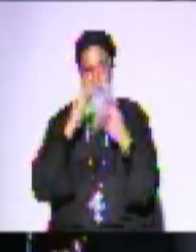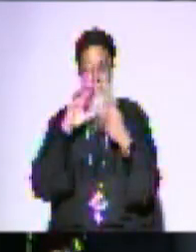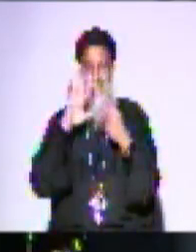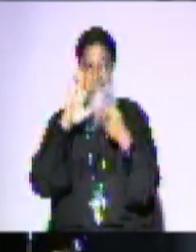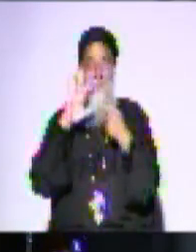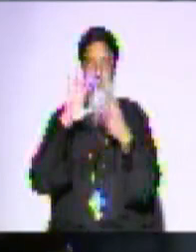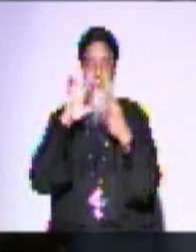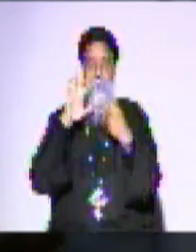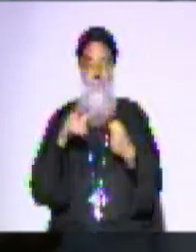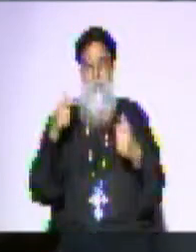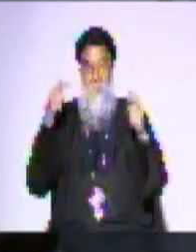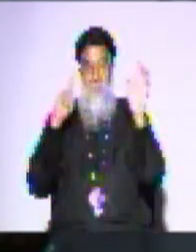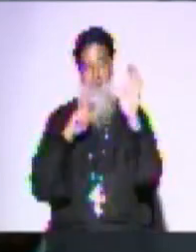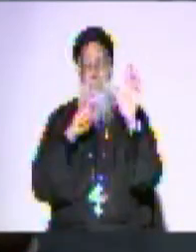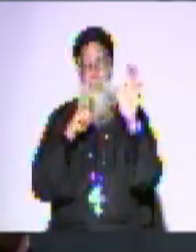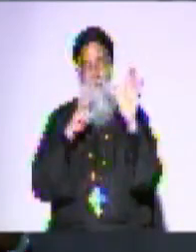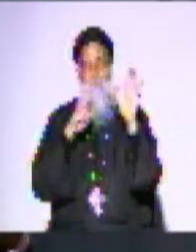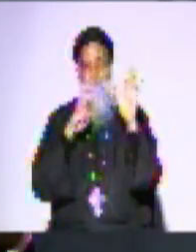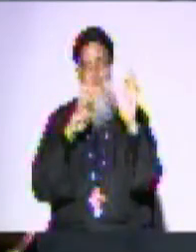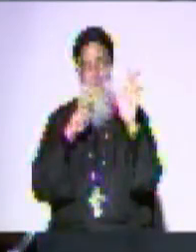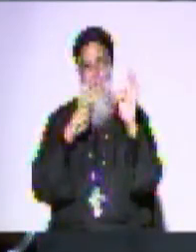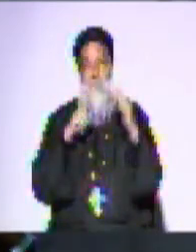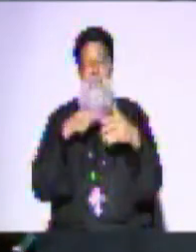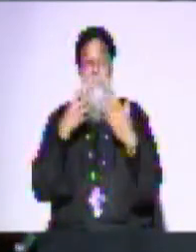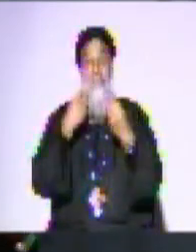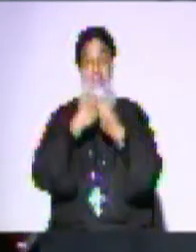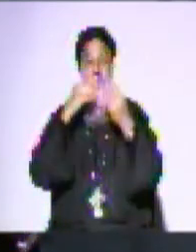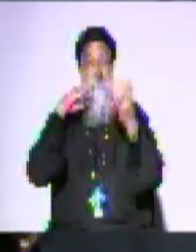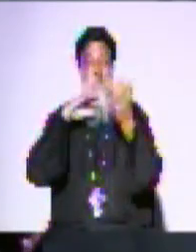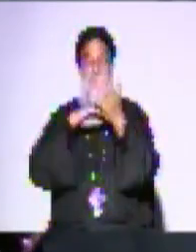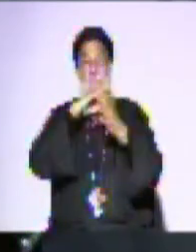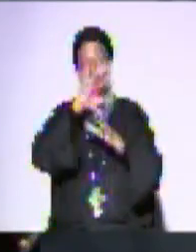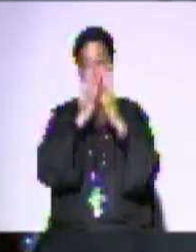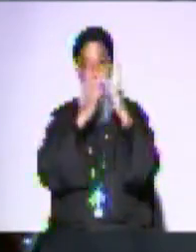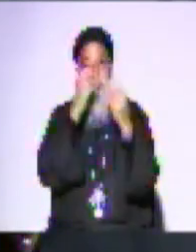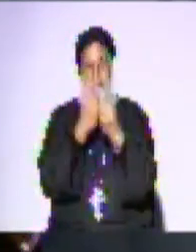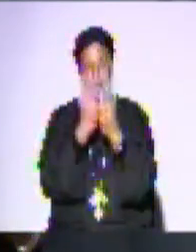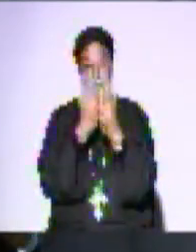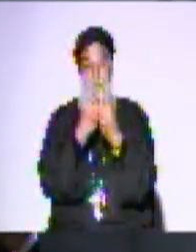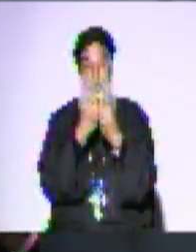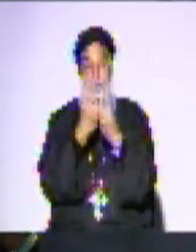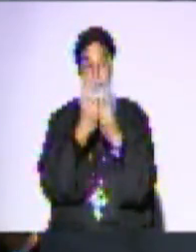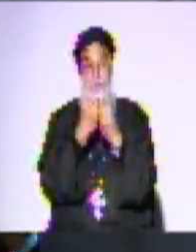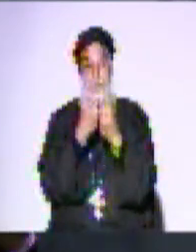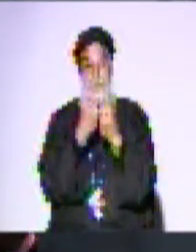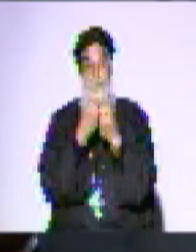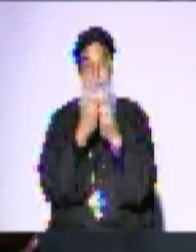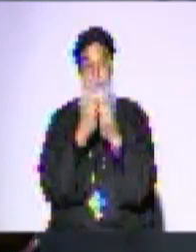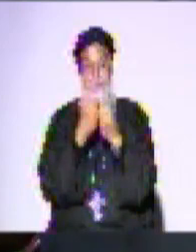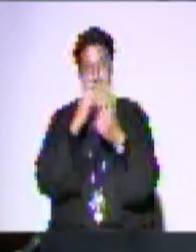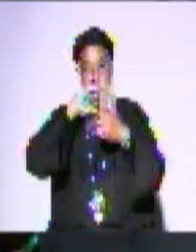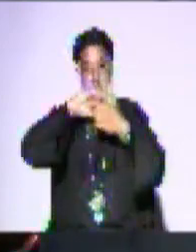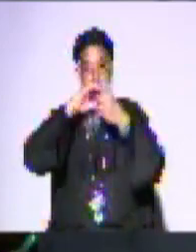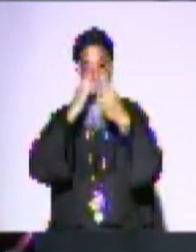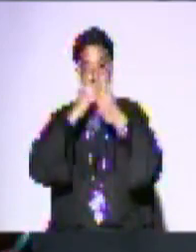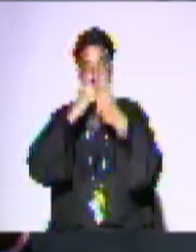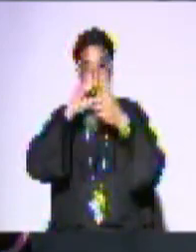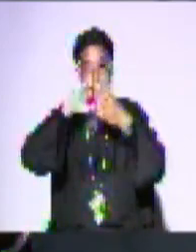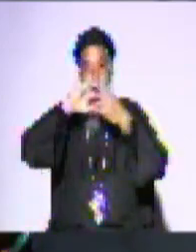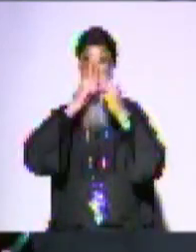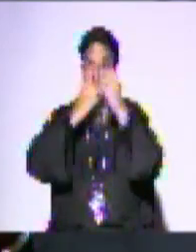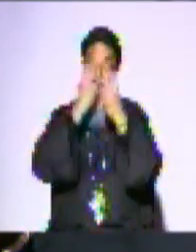الخامس. الأسبوع السادس هو صبغة الجهاد أو الـ يعني العلاقة بين